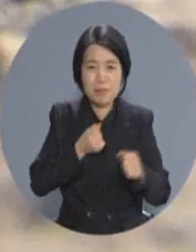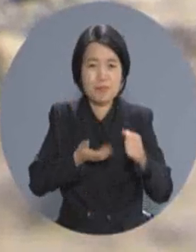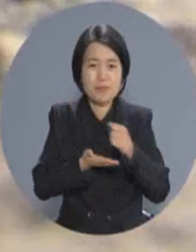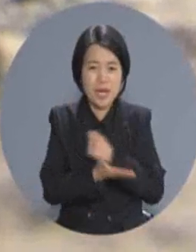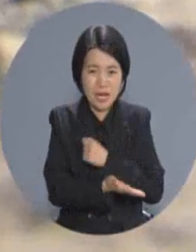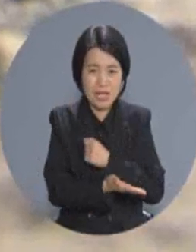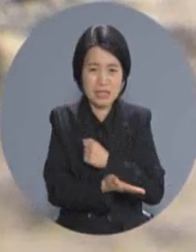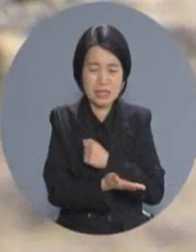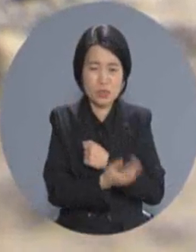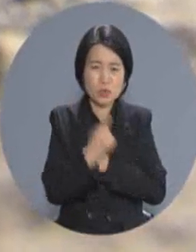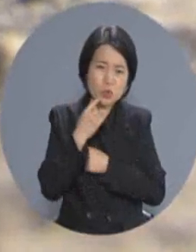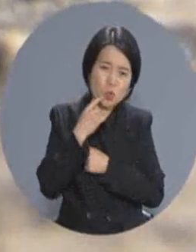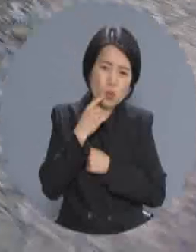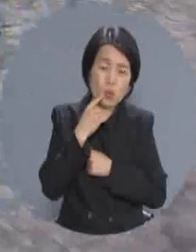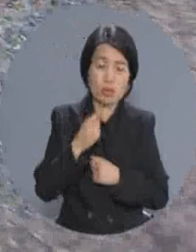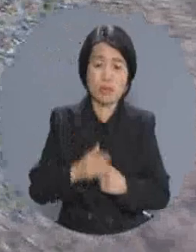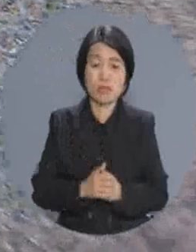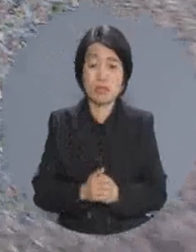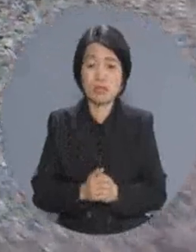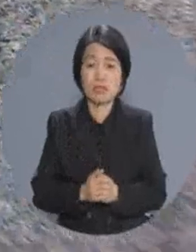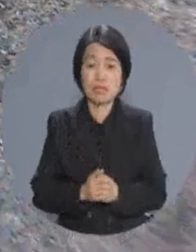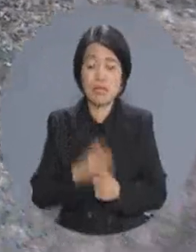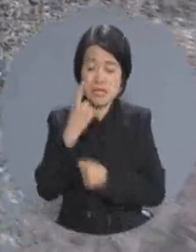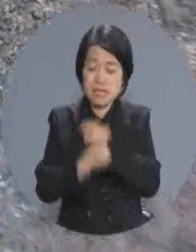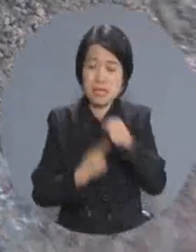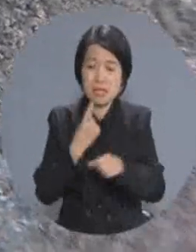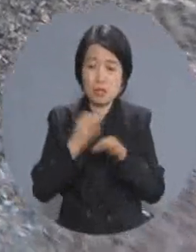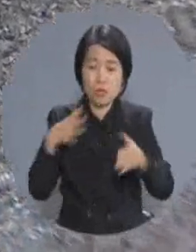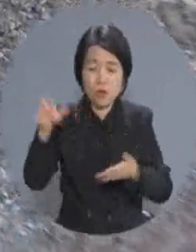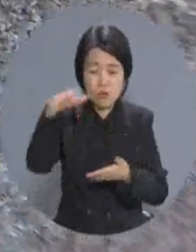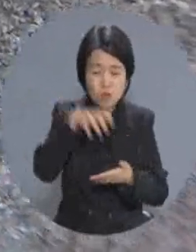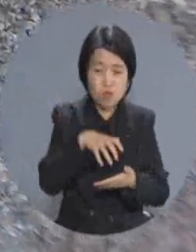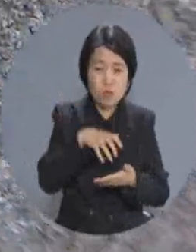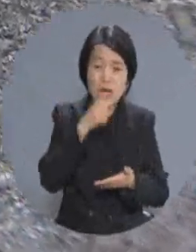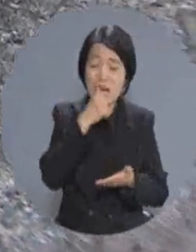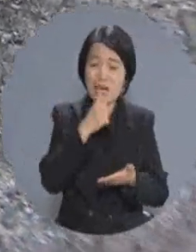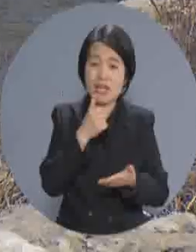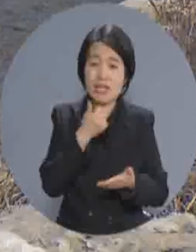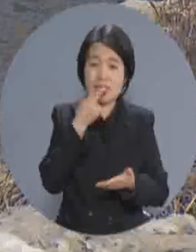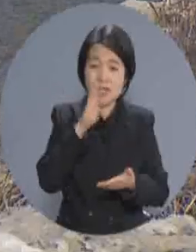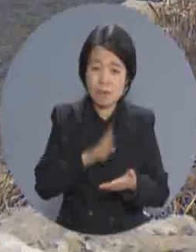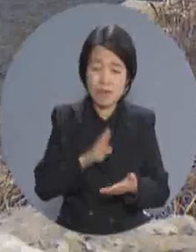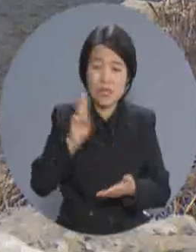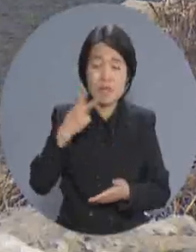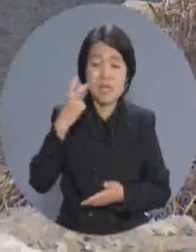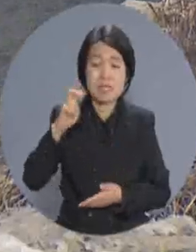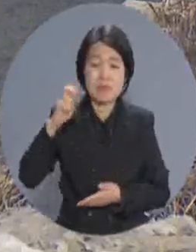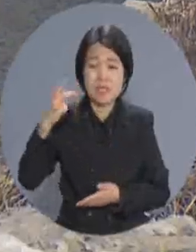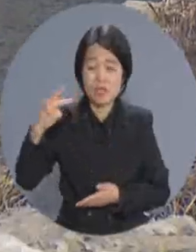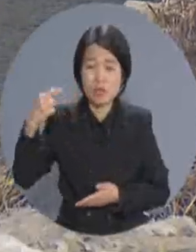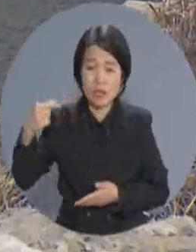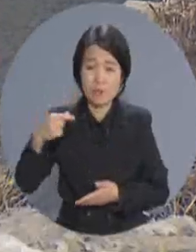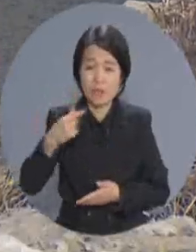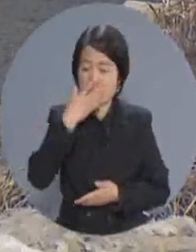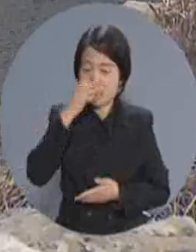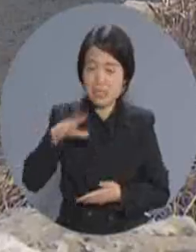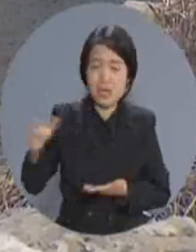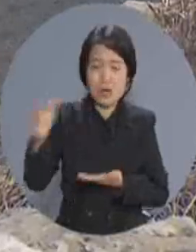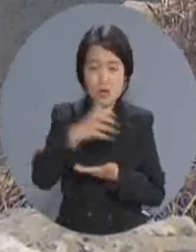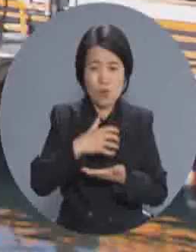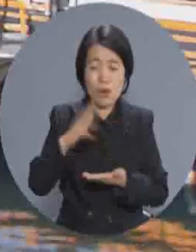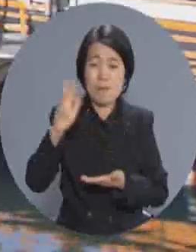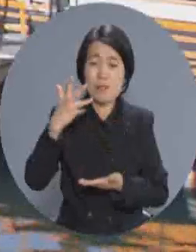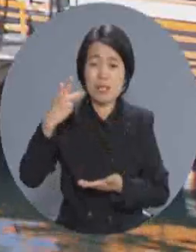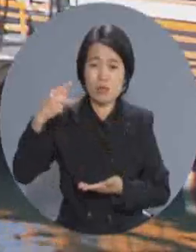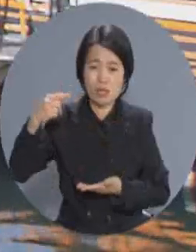악영향을 줄 수 있는 중금속입니다 지난 1년간 수거된 펜암만 272kg 해양 쓰레기는 800kg이